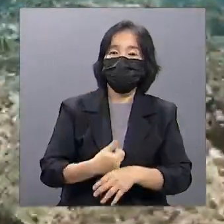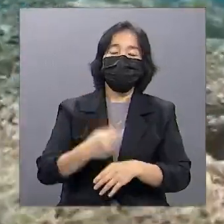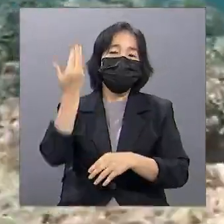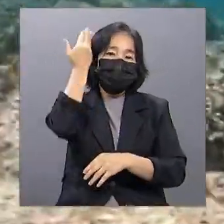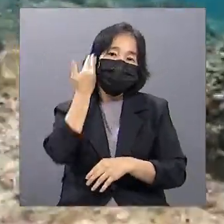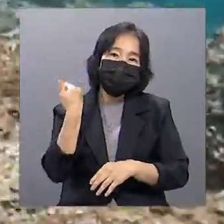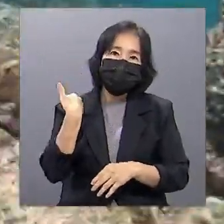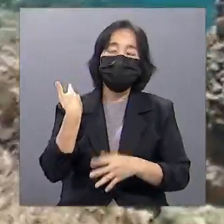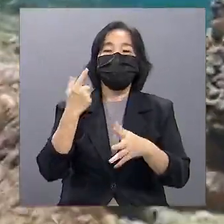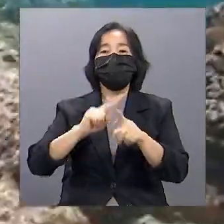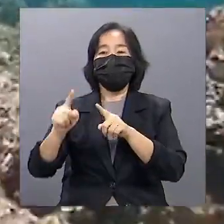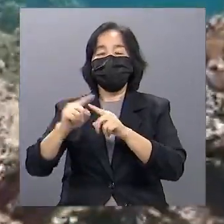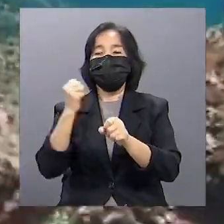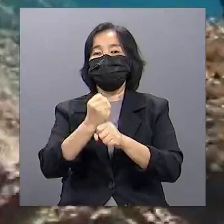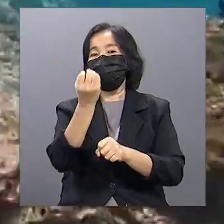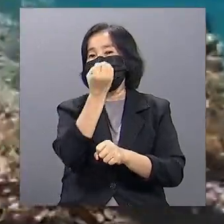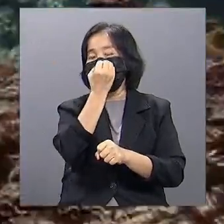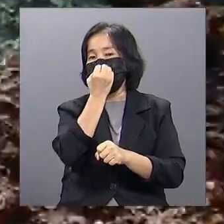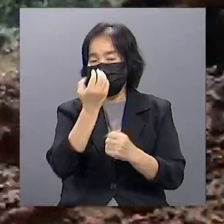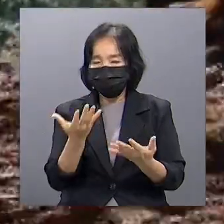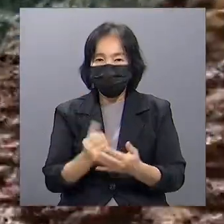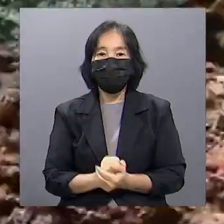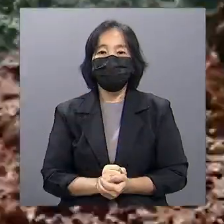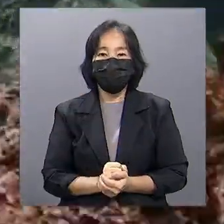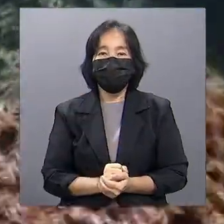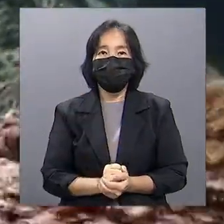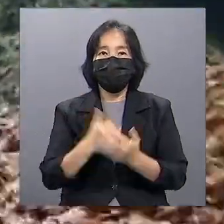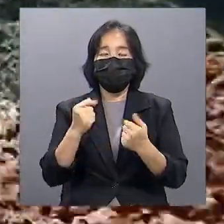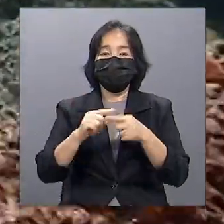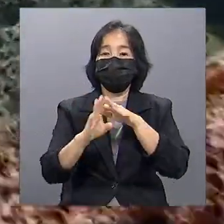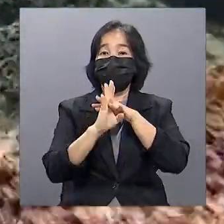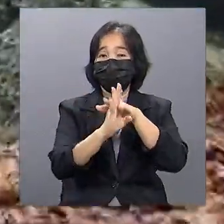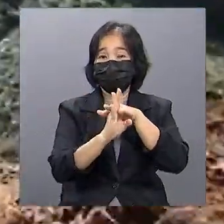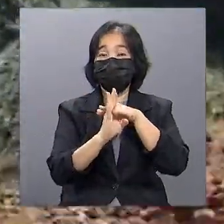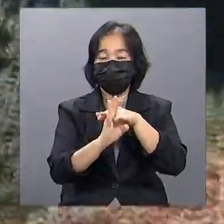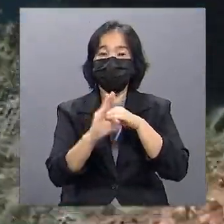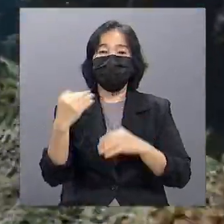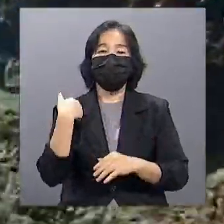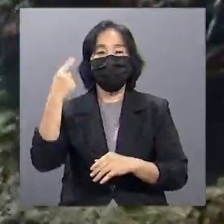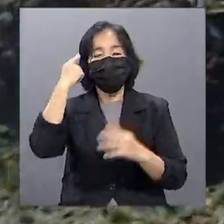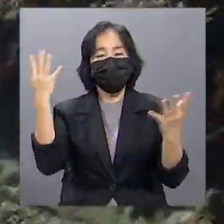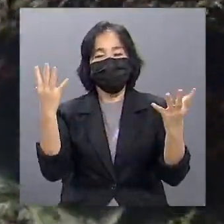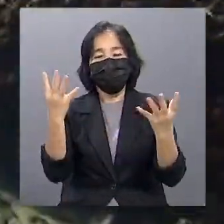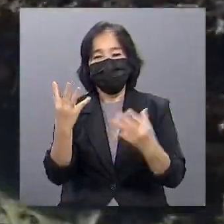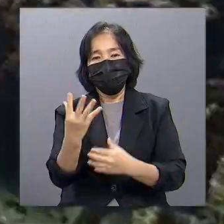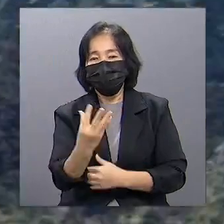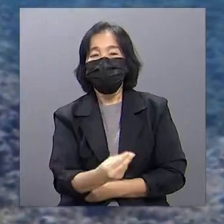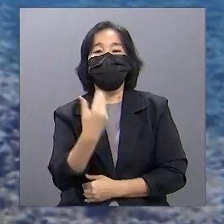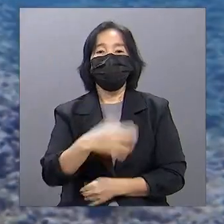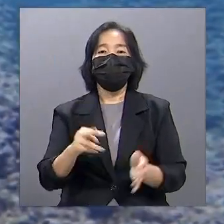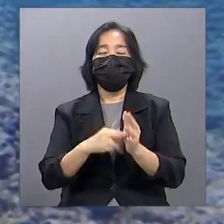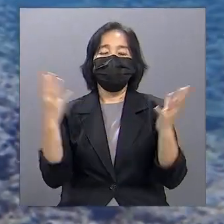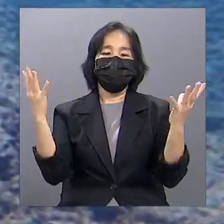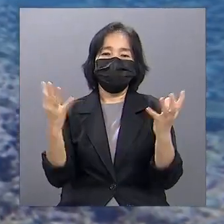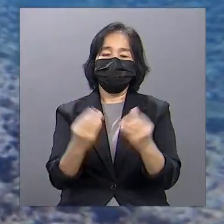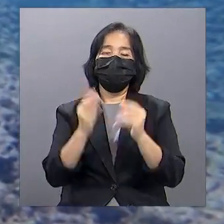อนนี้ก็คือแต่ว่าจริงๆแล้วตัวประชากรฉลามเนี่ยก็น่าจะมีแนวโน้มลดน้อยลงจริงๆเพราะว่าปริมาณการจับมันลดน้อยลงนะคะท